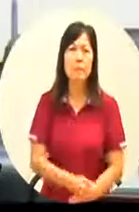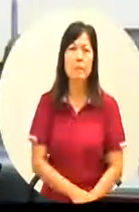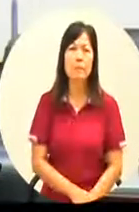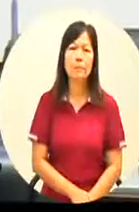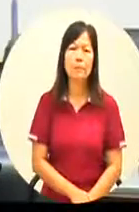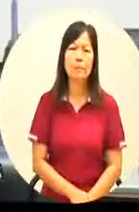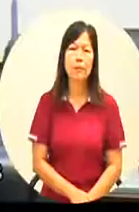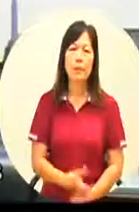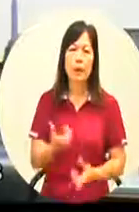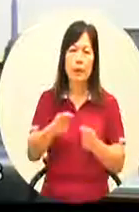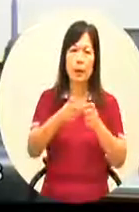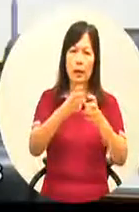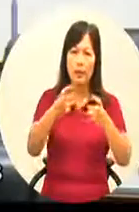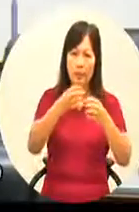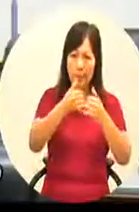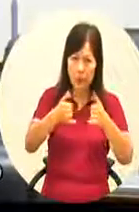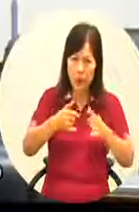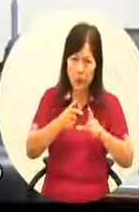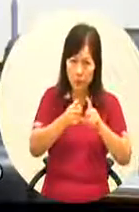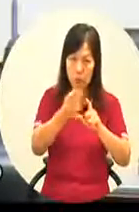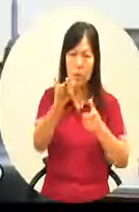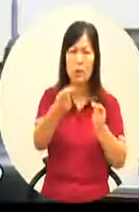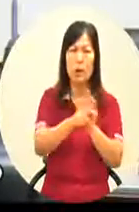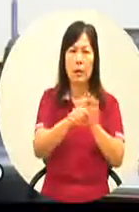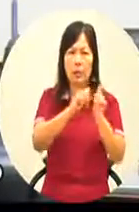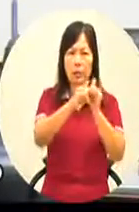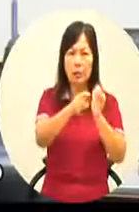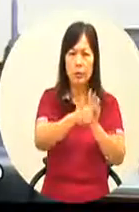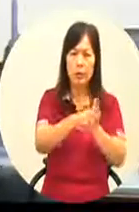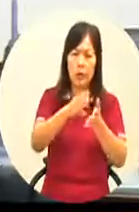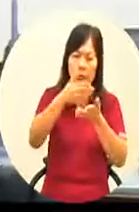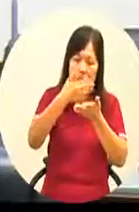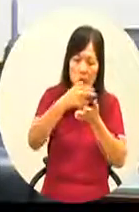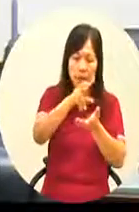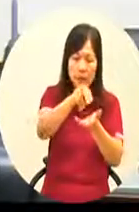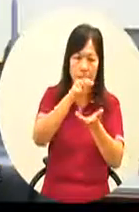有那些三民区的自助餐业者跟我讲。